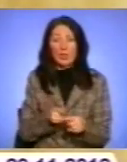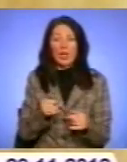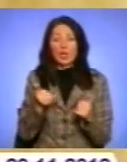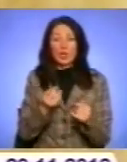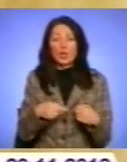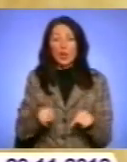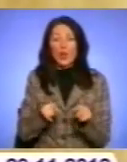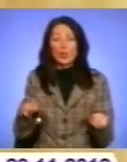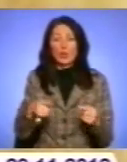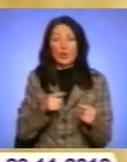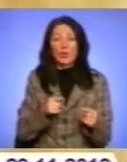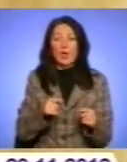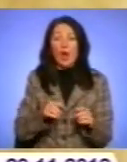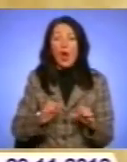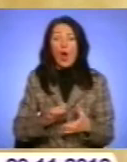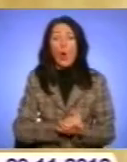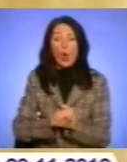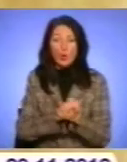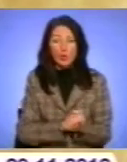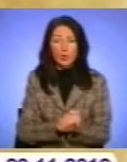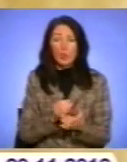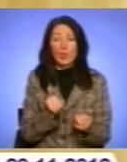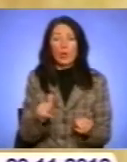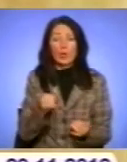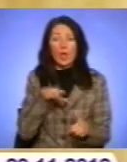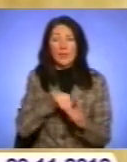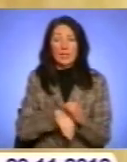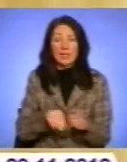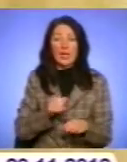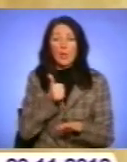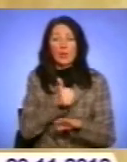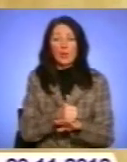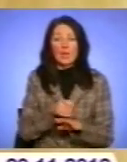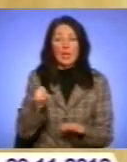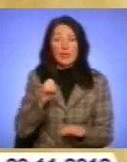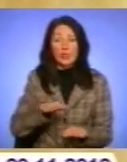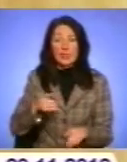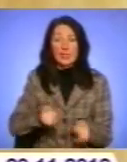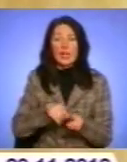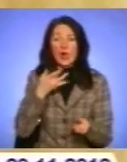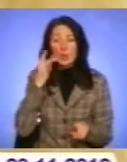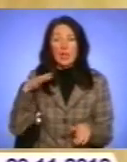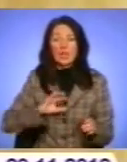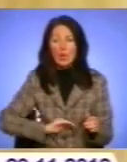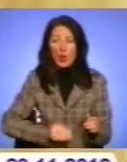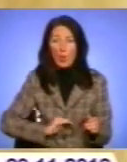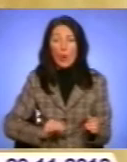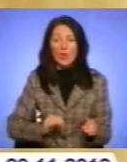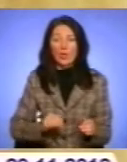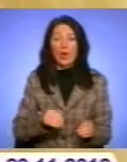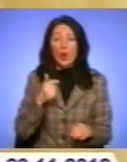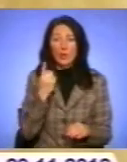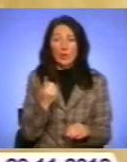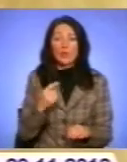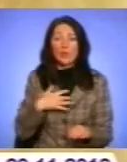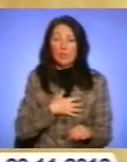якого увійшли провідні європейські і американські компанії. Розраховуємо, що одним з важливих